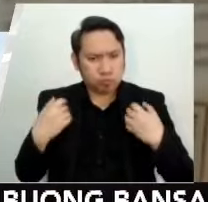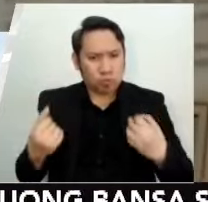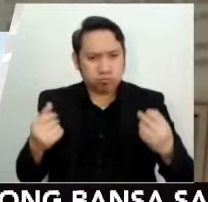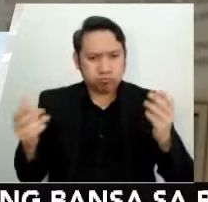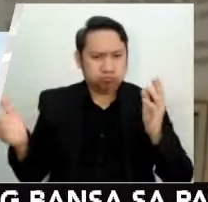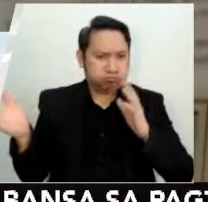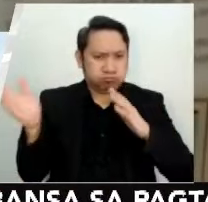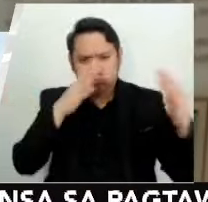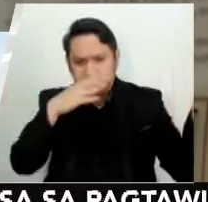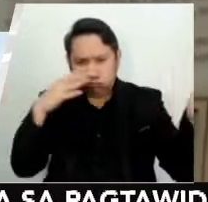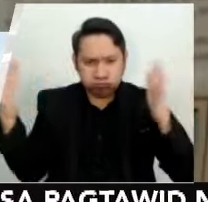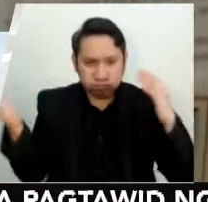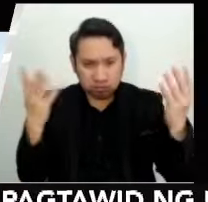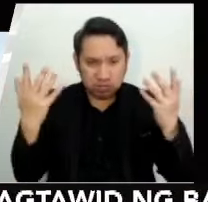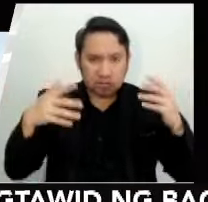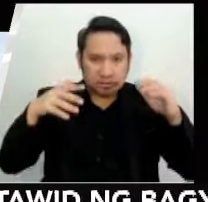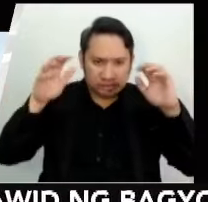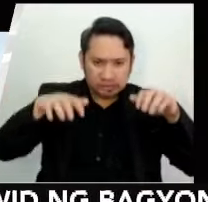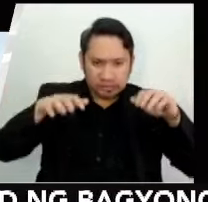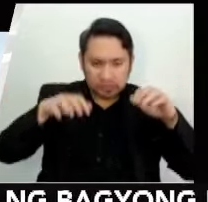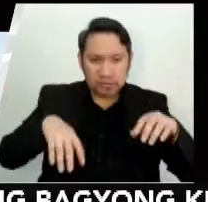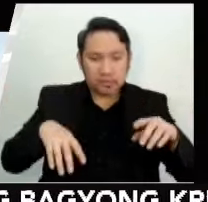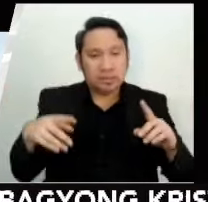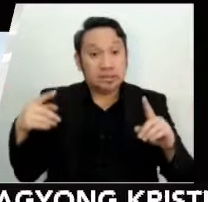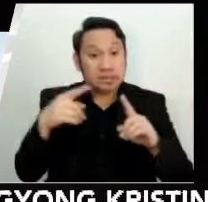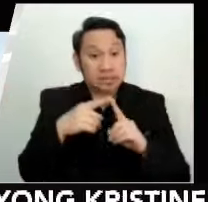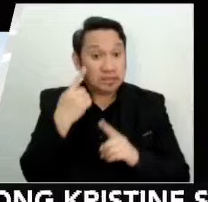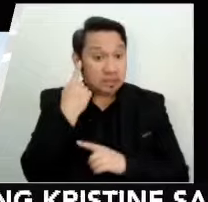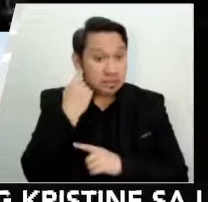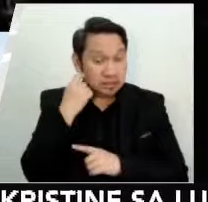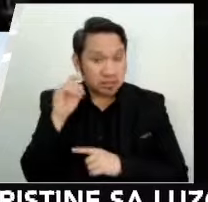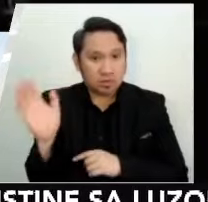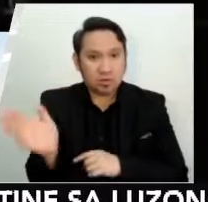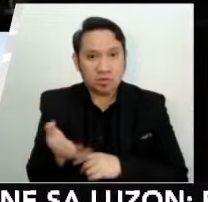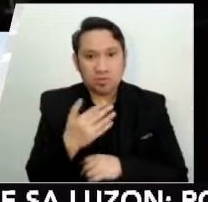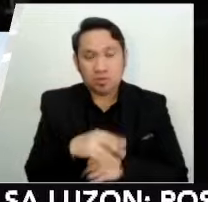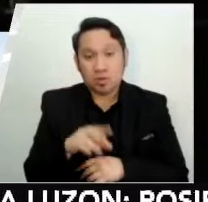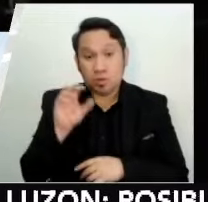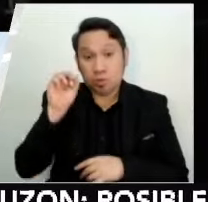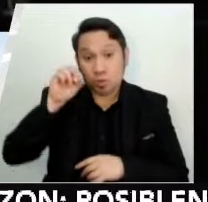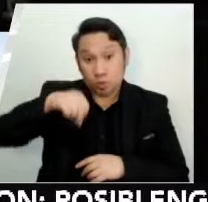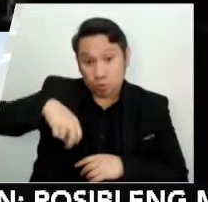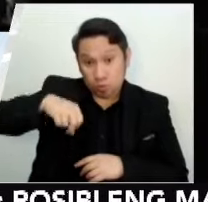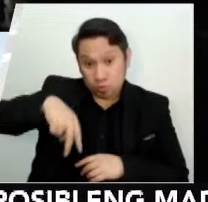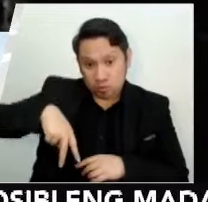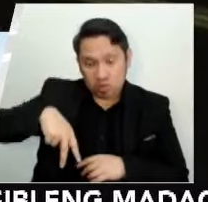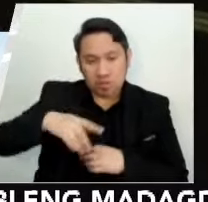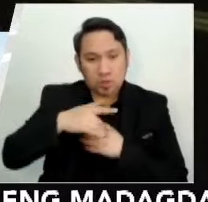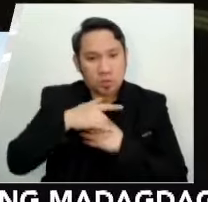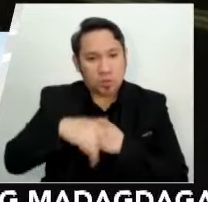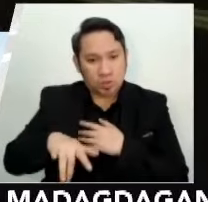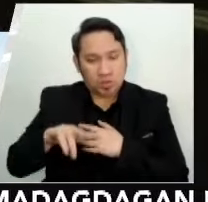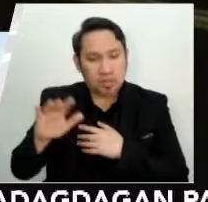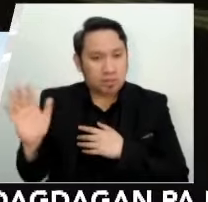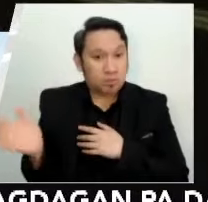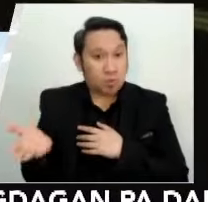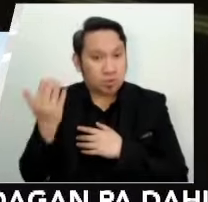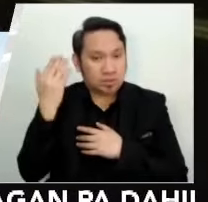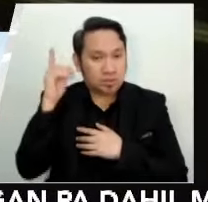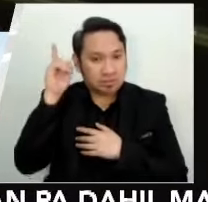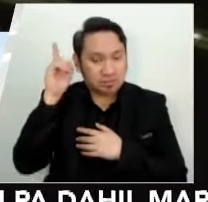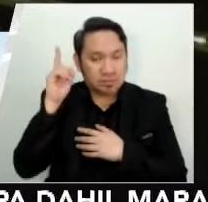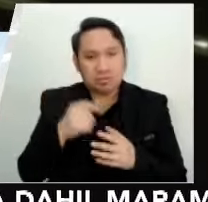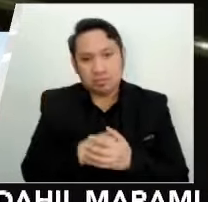na nagtuloy-tuloy hanggang kaninang umaga. Alas 12:30 ng madaling araw, tumama sa kalupaan sa Divilacan, Isabela ang sentro ng Bagyong